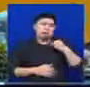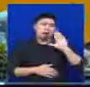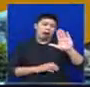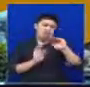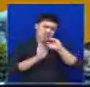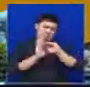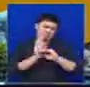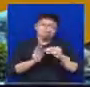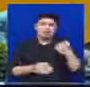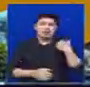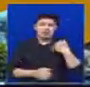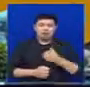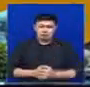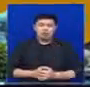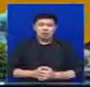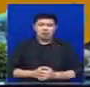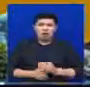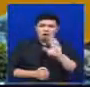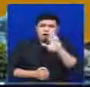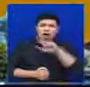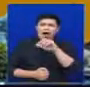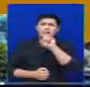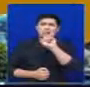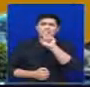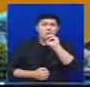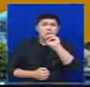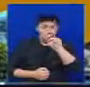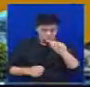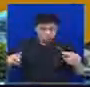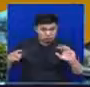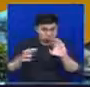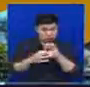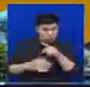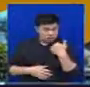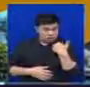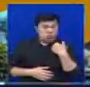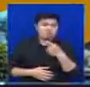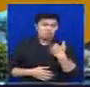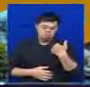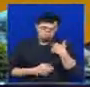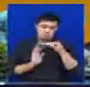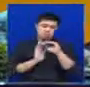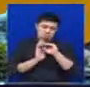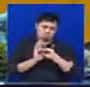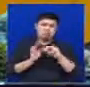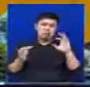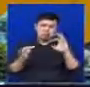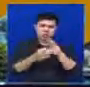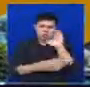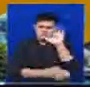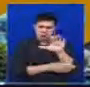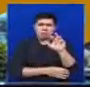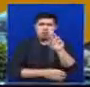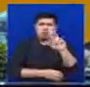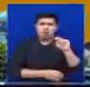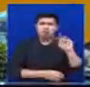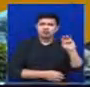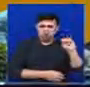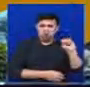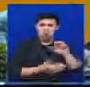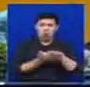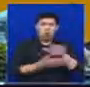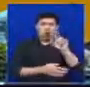นะอ๋อแล้วรัฐมนตรีล่ะครับบทบัญญัตินี้ยังให้บังคับใช้แก่รัฐมนตรีโดยอนุ